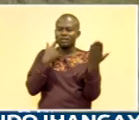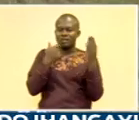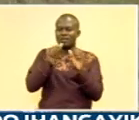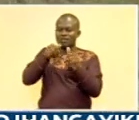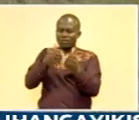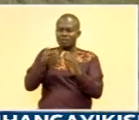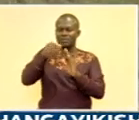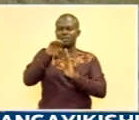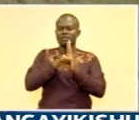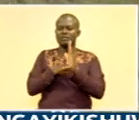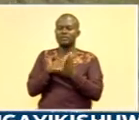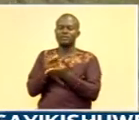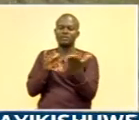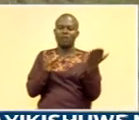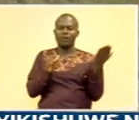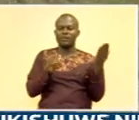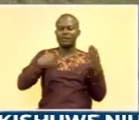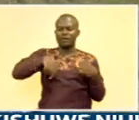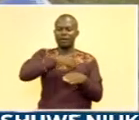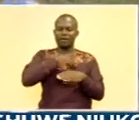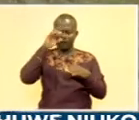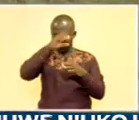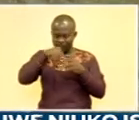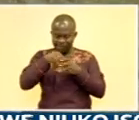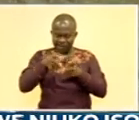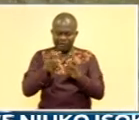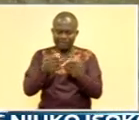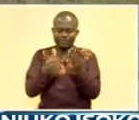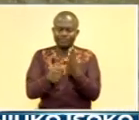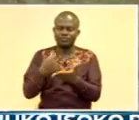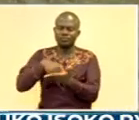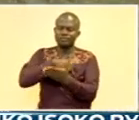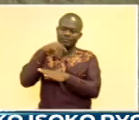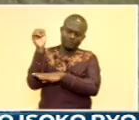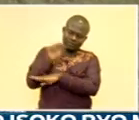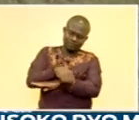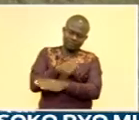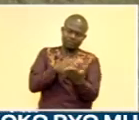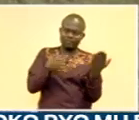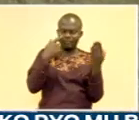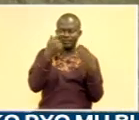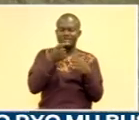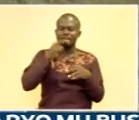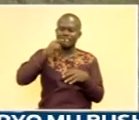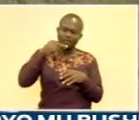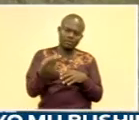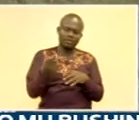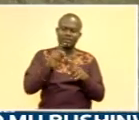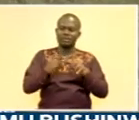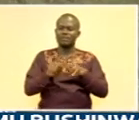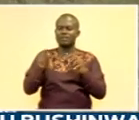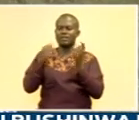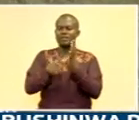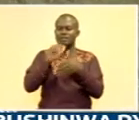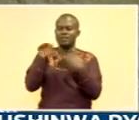izi gahunda zo zacu twishaka gushyiramo ibisubizo, kurushaho kubonera ibisubizo bitandukanye